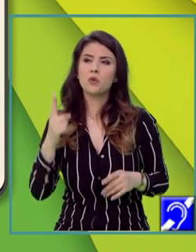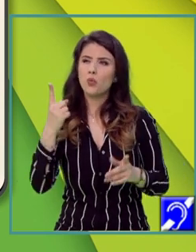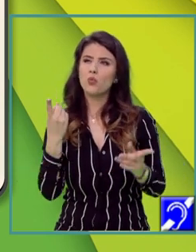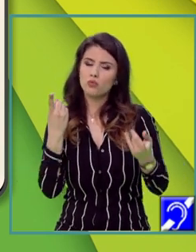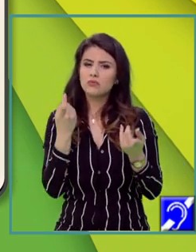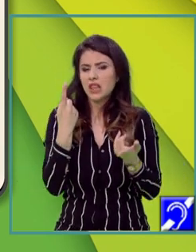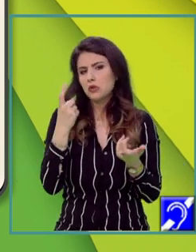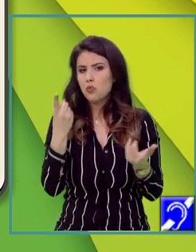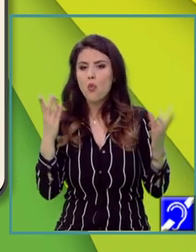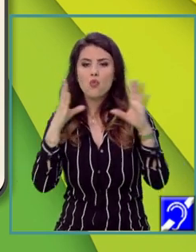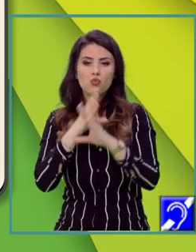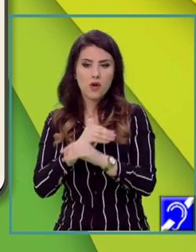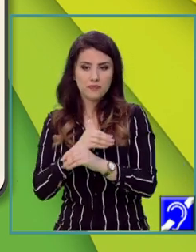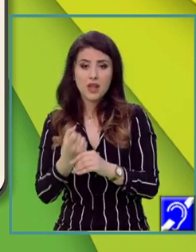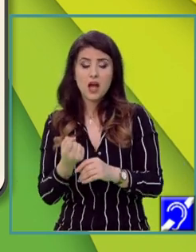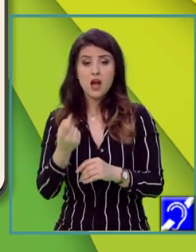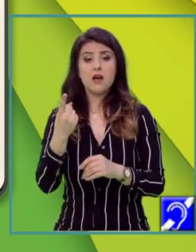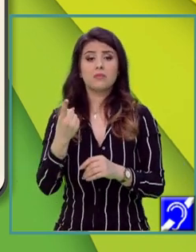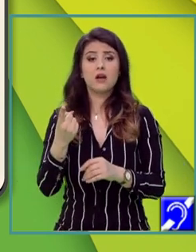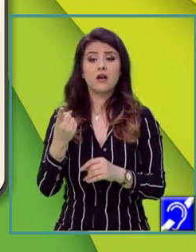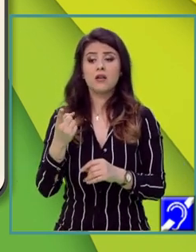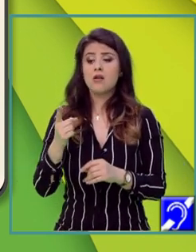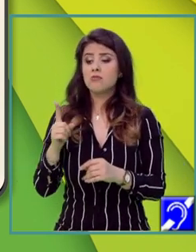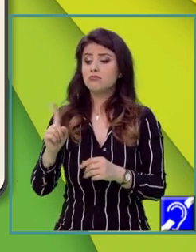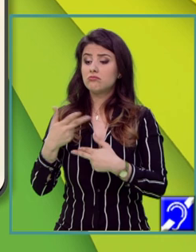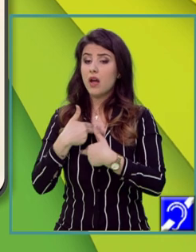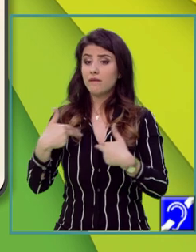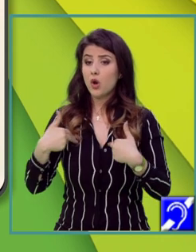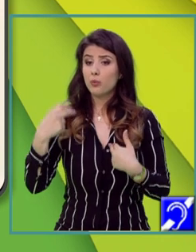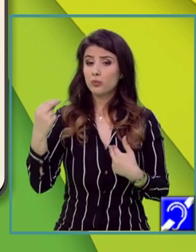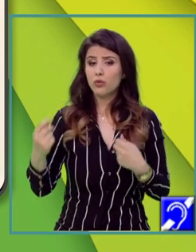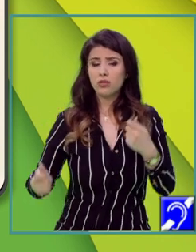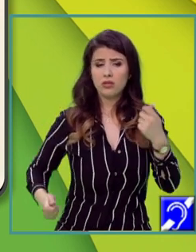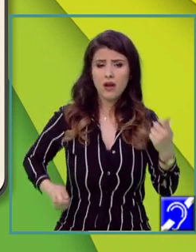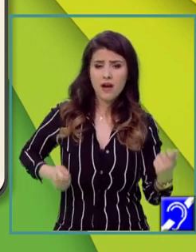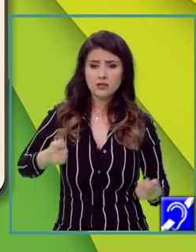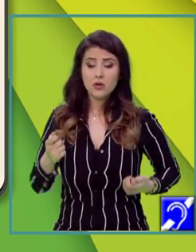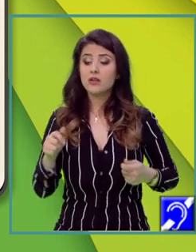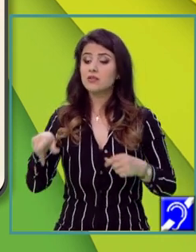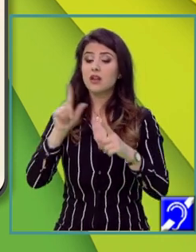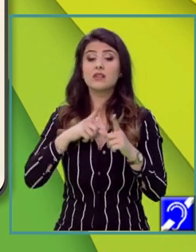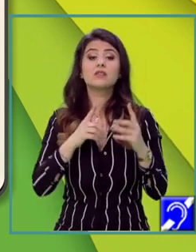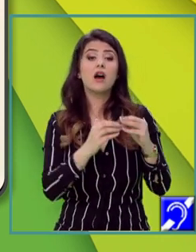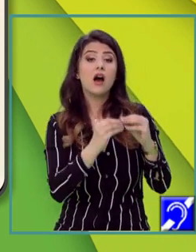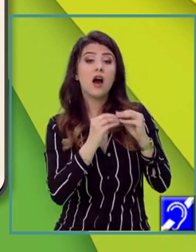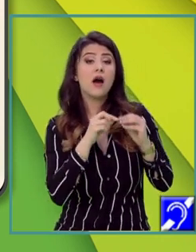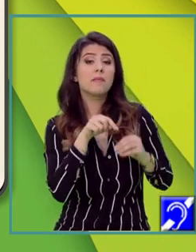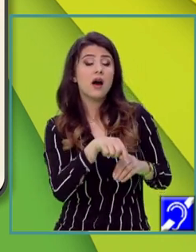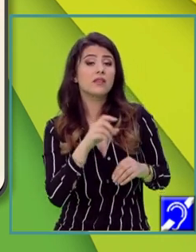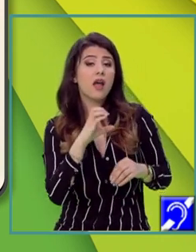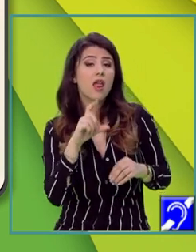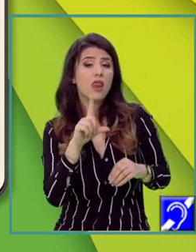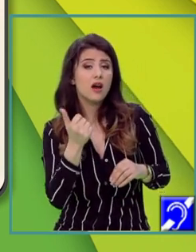apare însă și gregoria de avocat și bun dansator presupusa amanta a cochetăria și